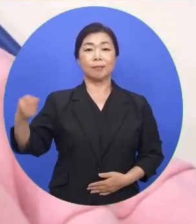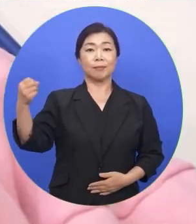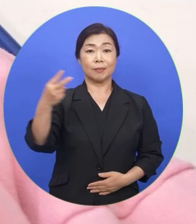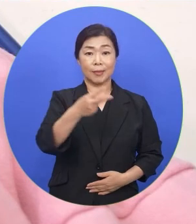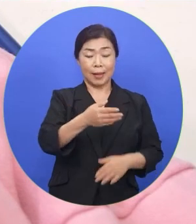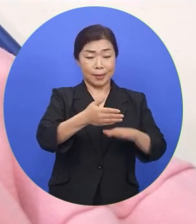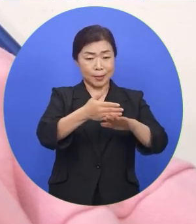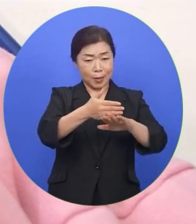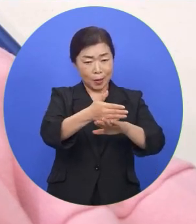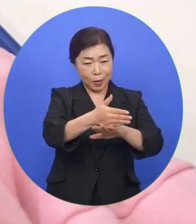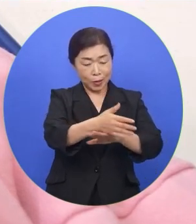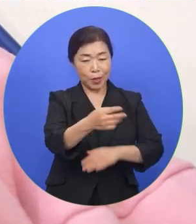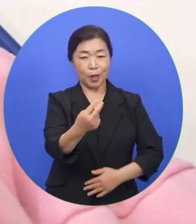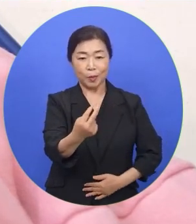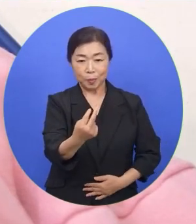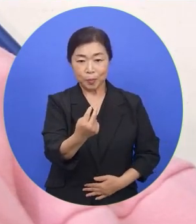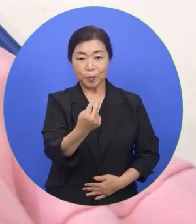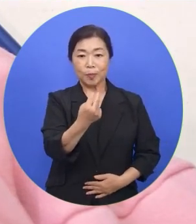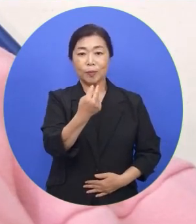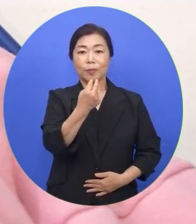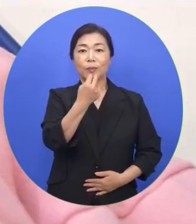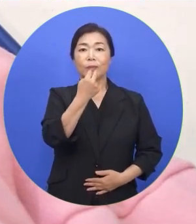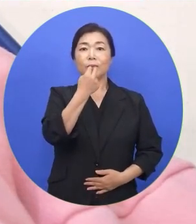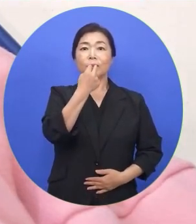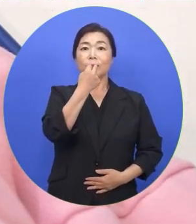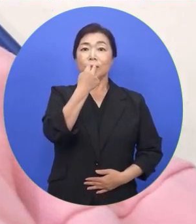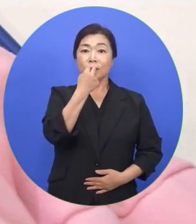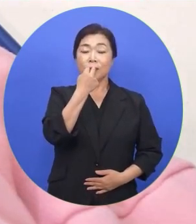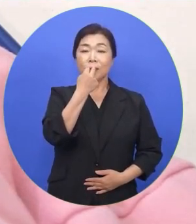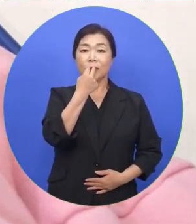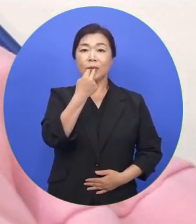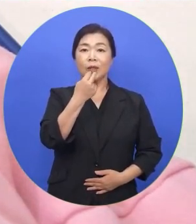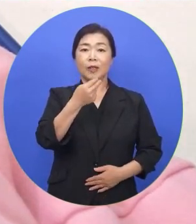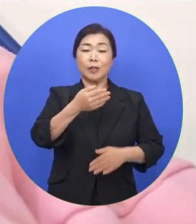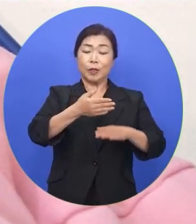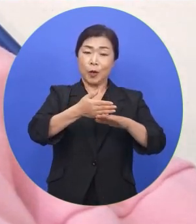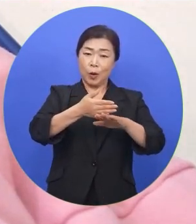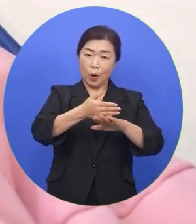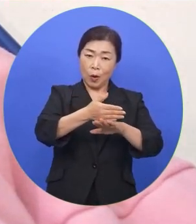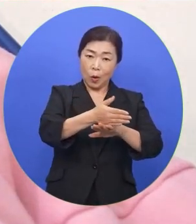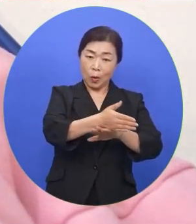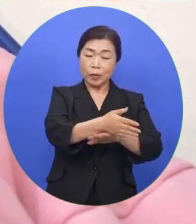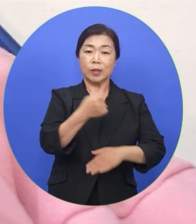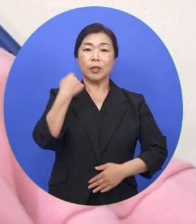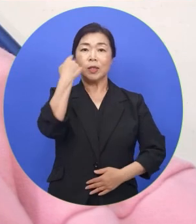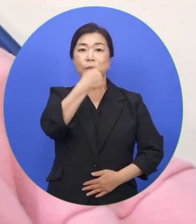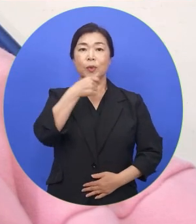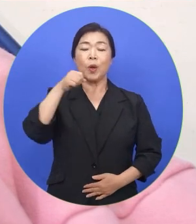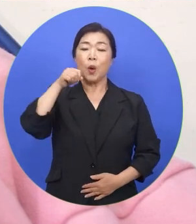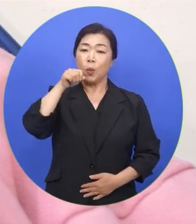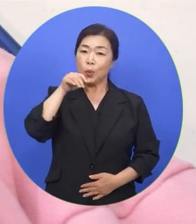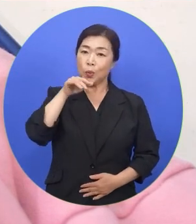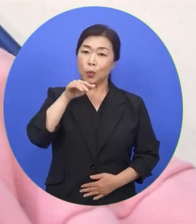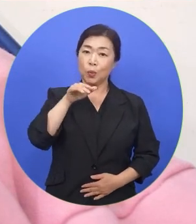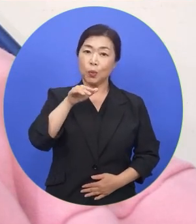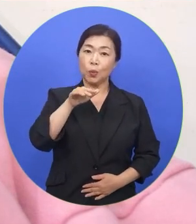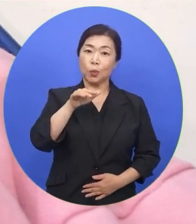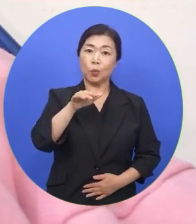다시 천천히 코로 숨을 들이쉬고 천천히 입으로 숨을